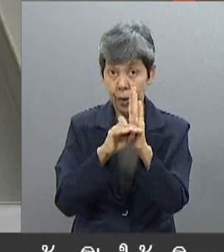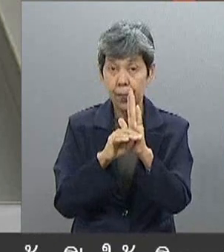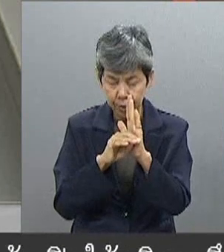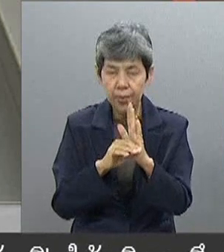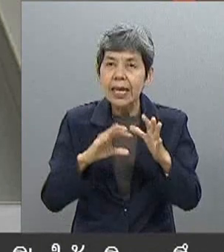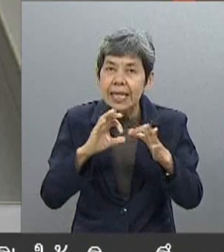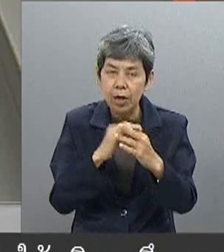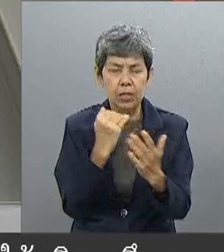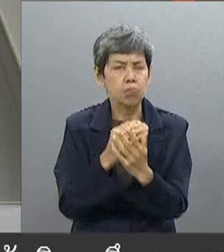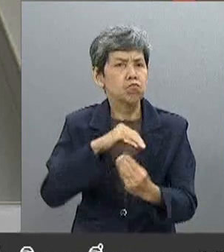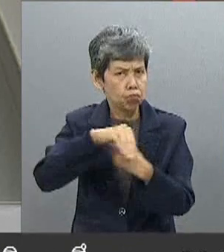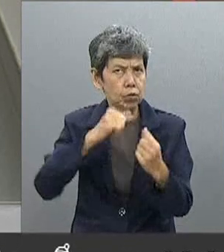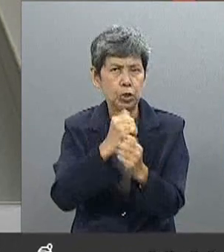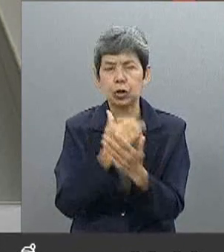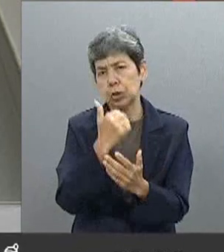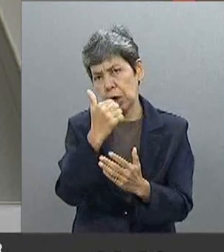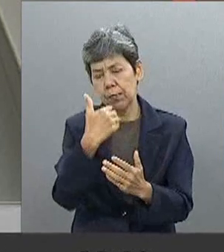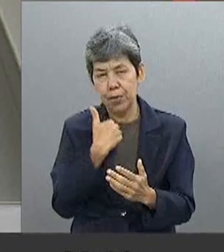คืนแล้วใช้บริการผ่านบริษัทนำเที่ยวนะคะแพ็คเกจแบบนี้เนี่ยเรียกว่าได้ผลตอบแทนมา2